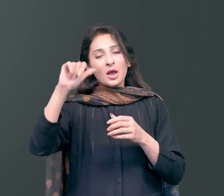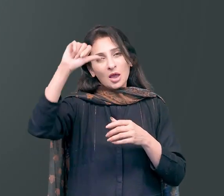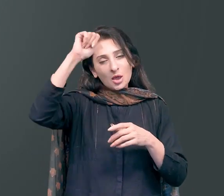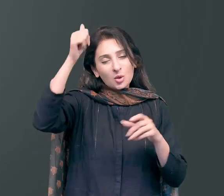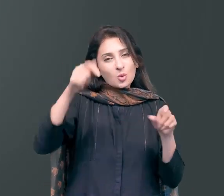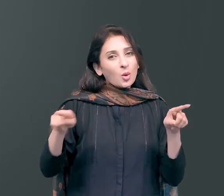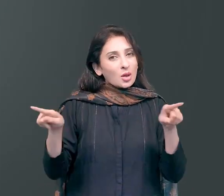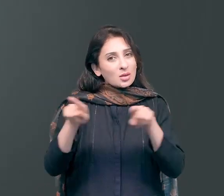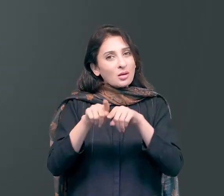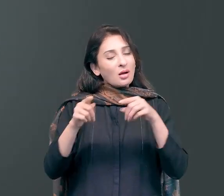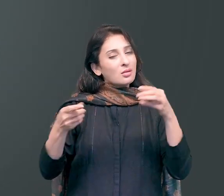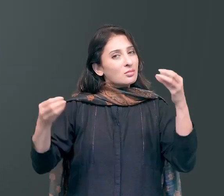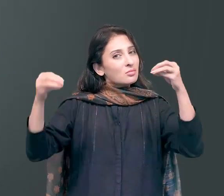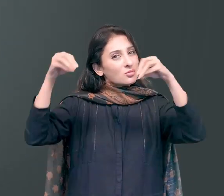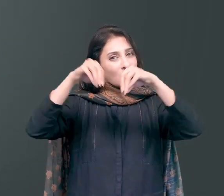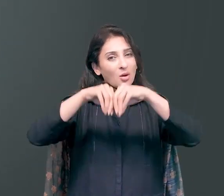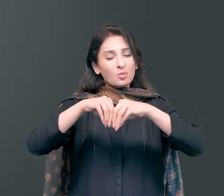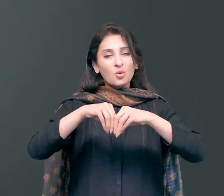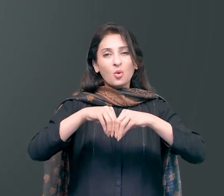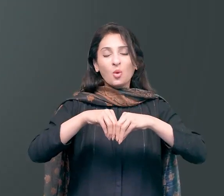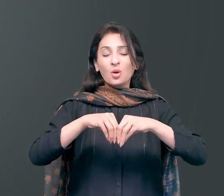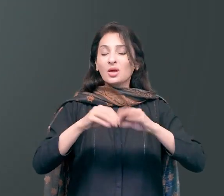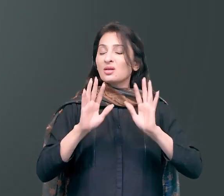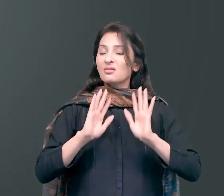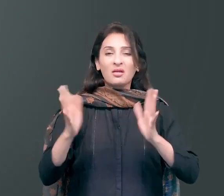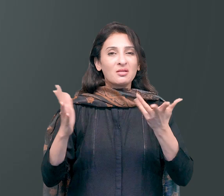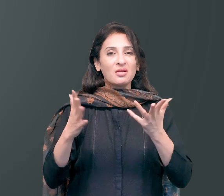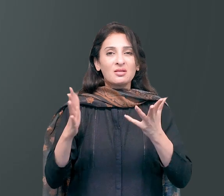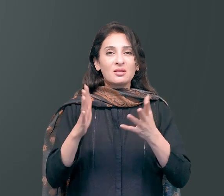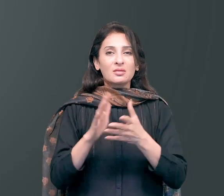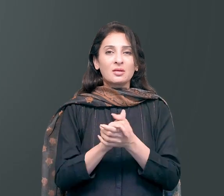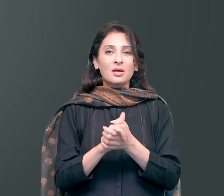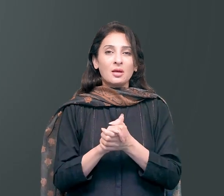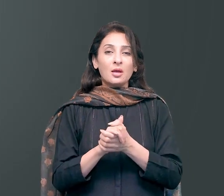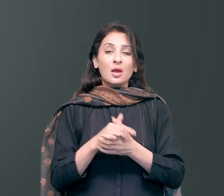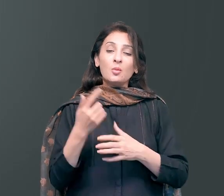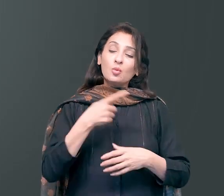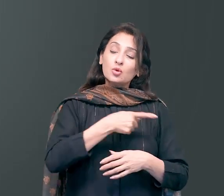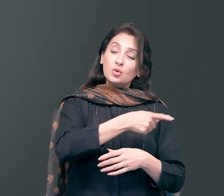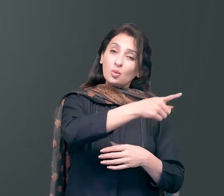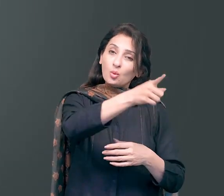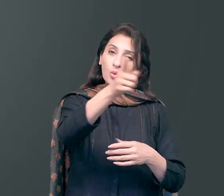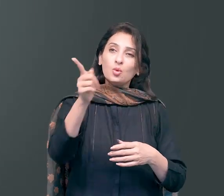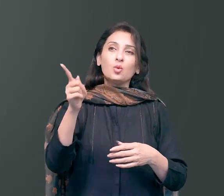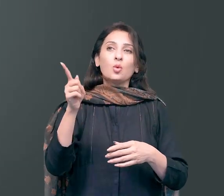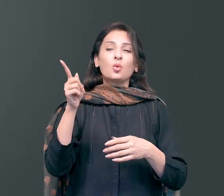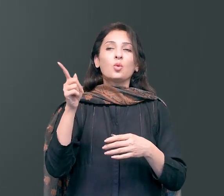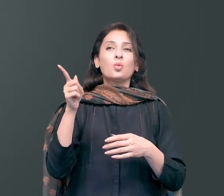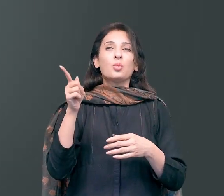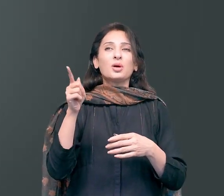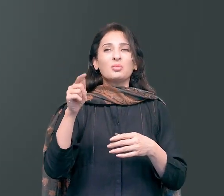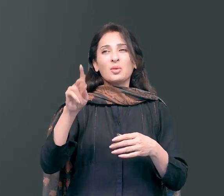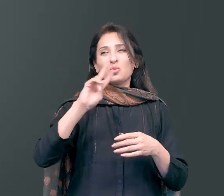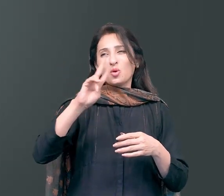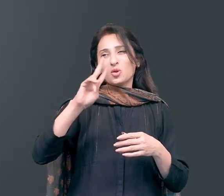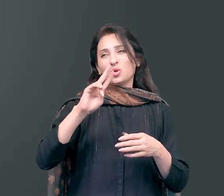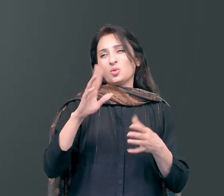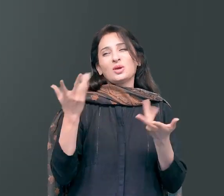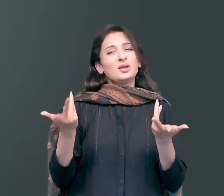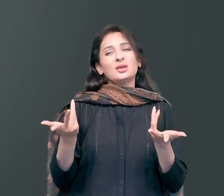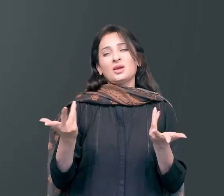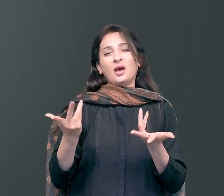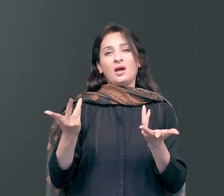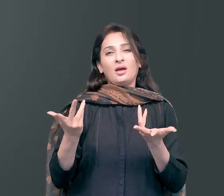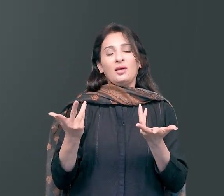ہے. مجھے ان پر تھوڑا بہت شک ہوتا ہے. حالانکہ دنیا بھر میں جو بھی نیشن